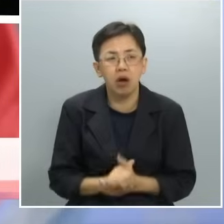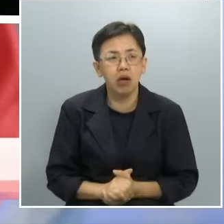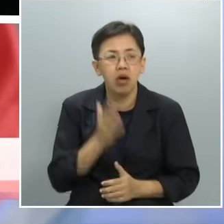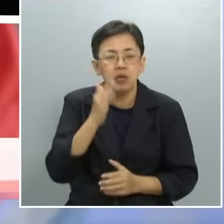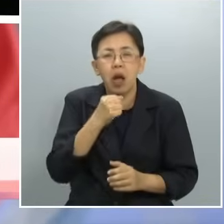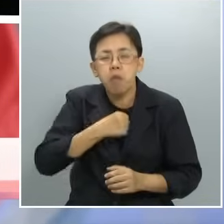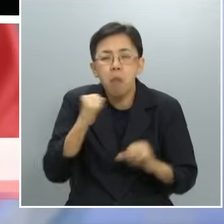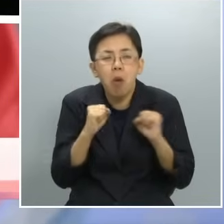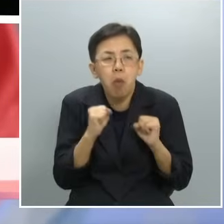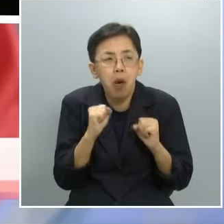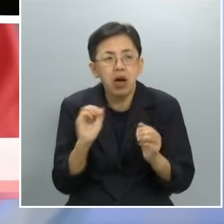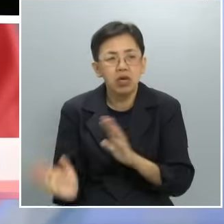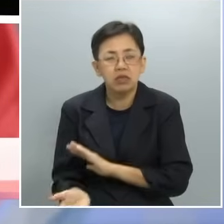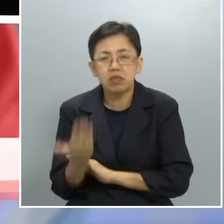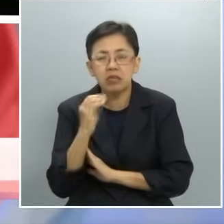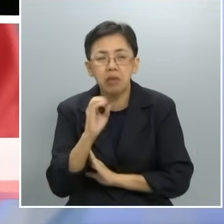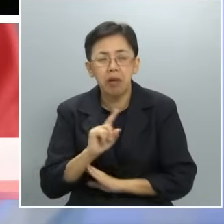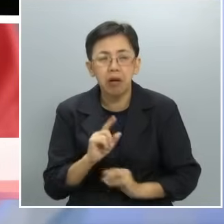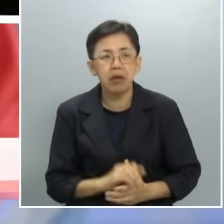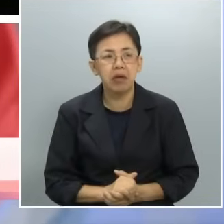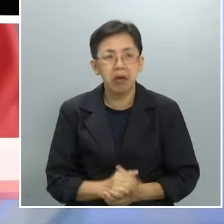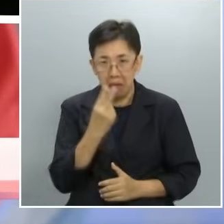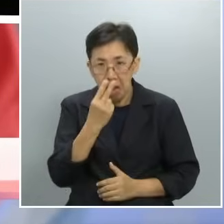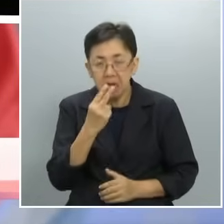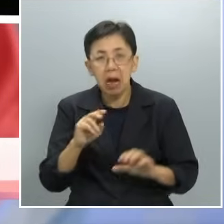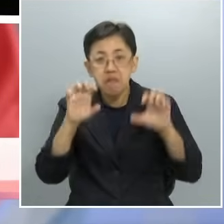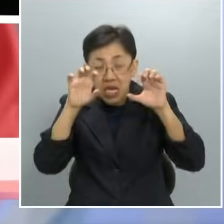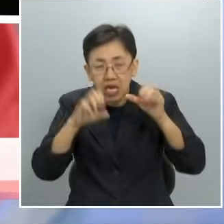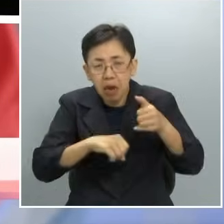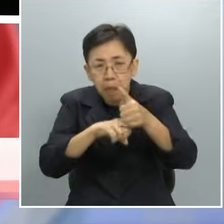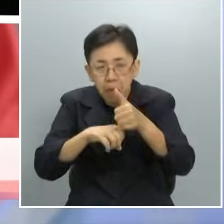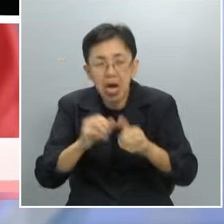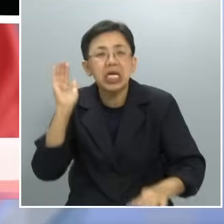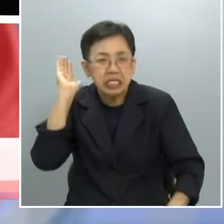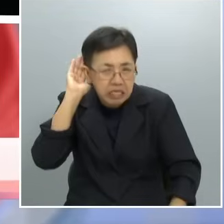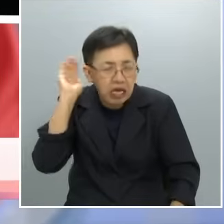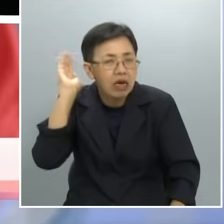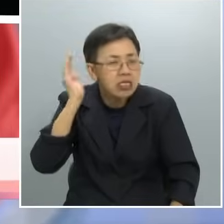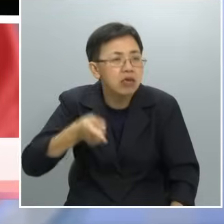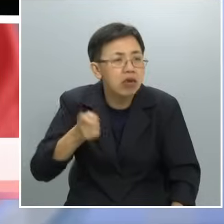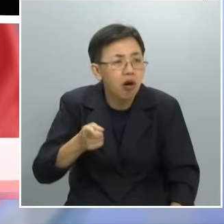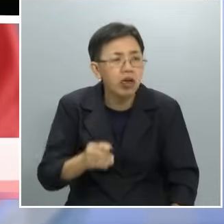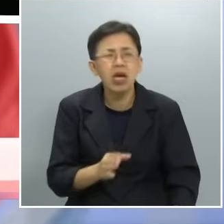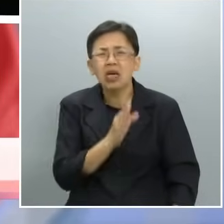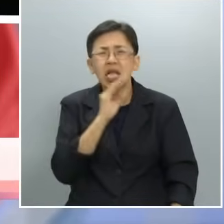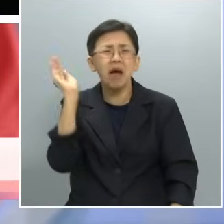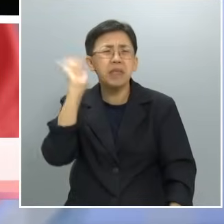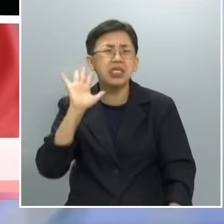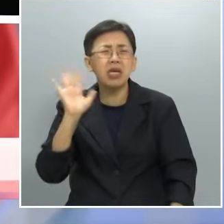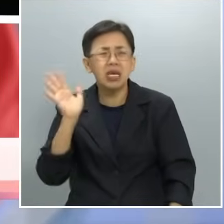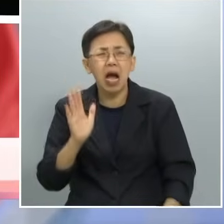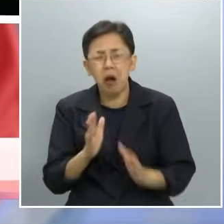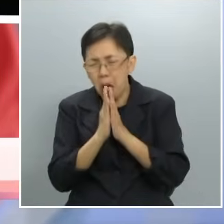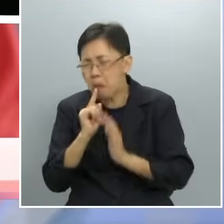เช้ามาเขาบอกเฮ้ยกูเห็นกระสือเชื่อเชื่อแน่นอนเราไม่เชื่อเราก็ไม่ต้องลบหลู่แต่เราว่าเชื่อว่าเรามี